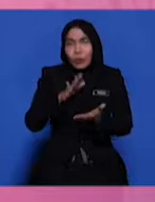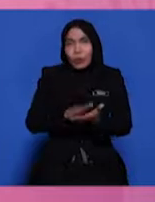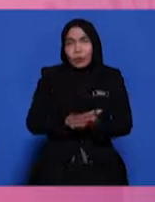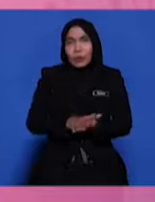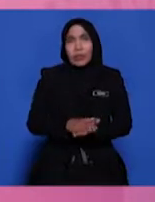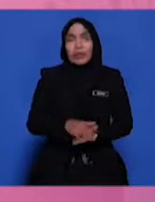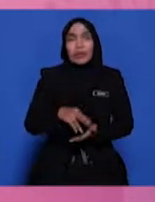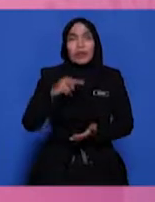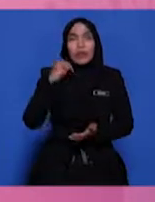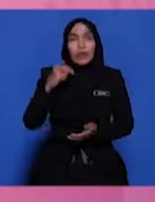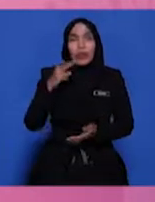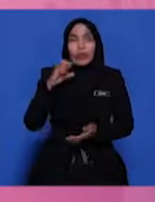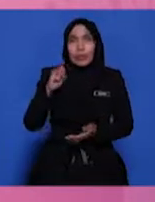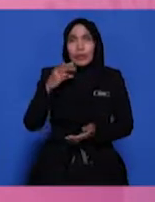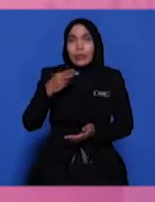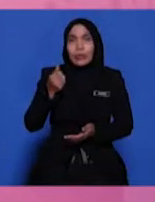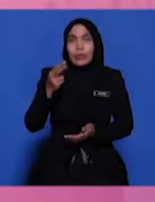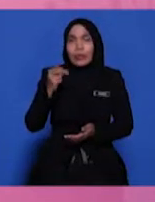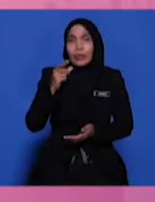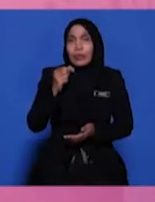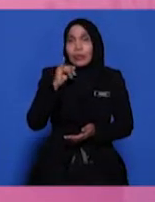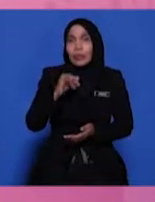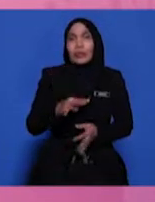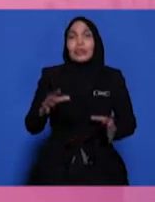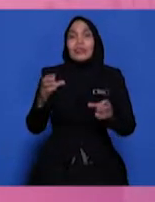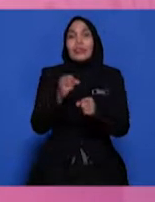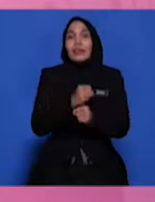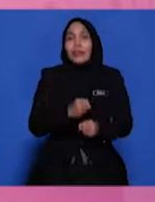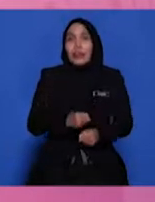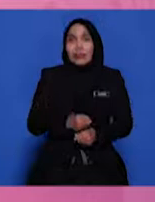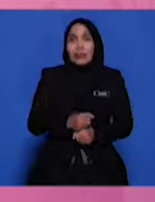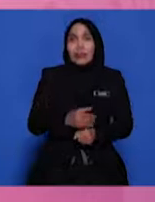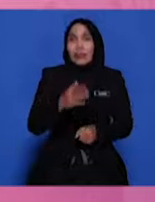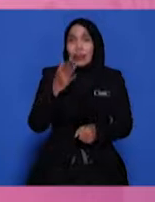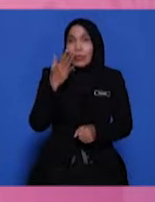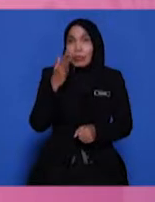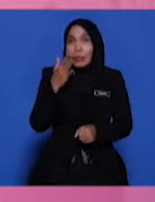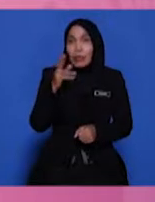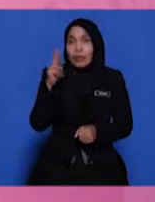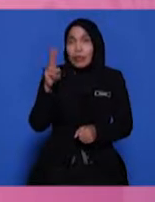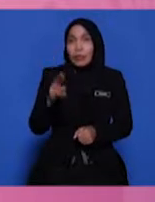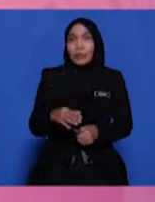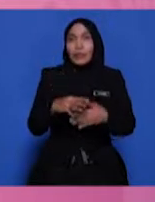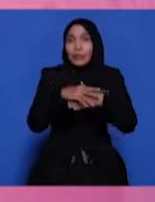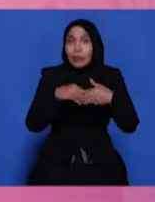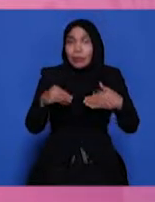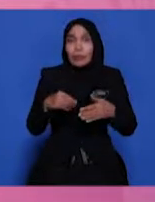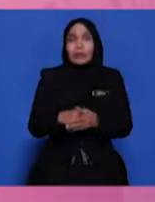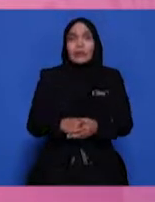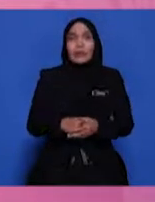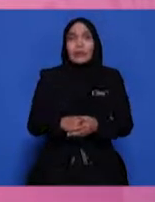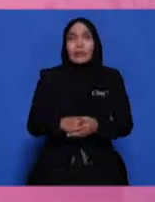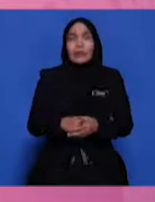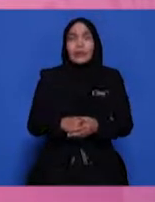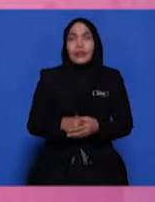sebanyak RM15,000 pada bulan berikutnya, maka jumlah wang simpanan bank boleh